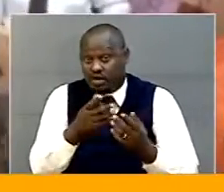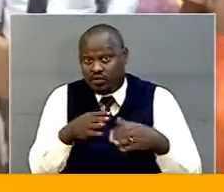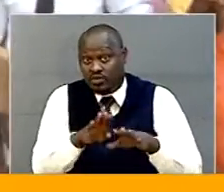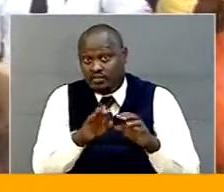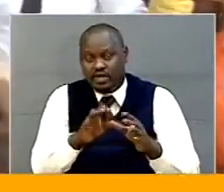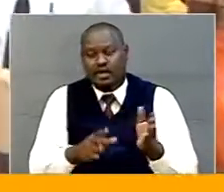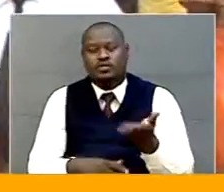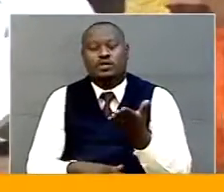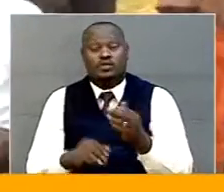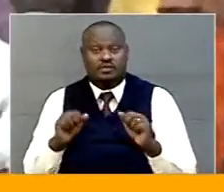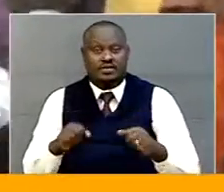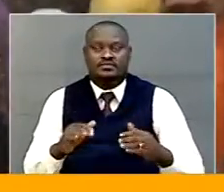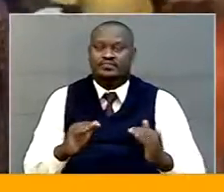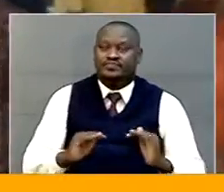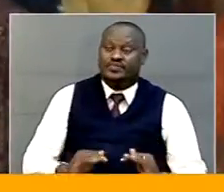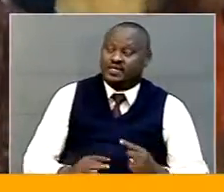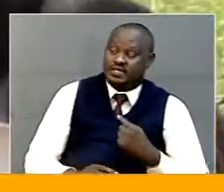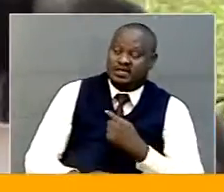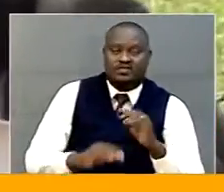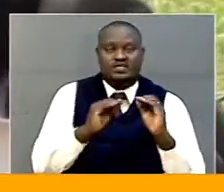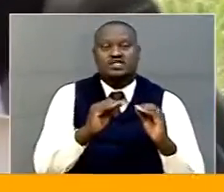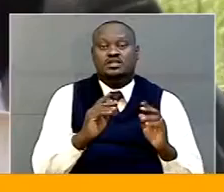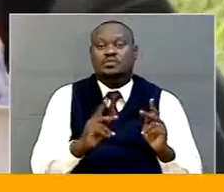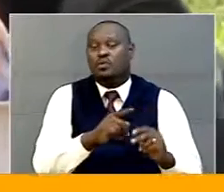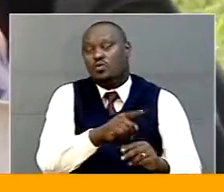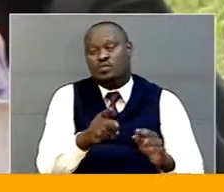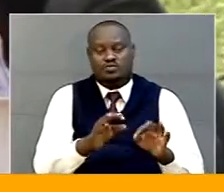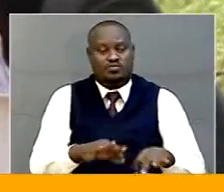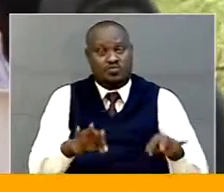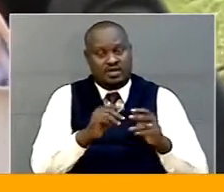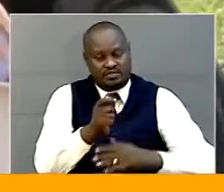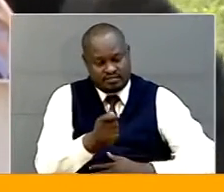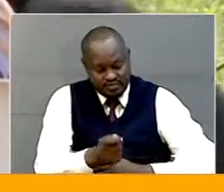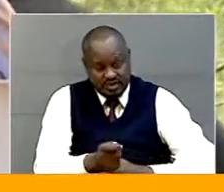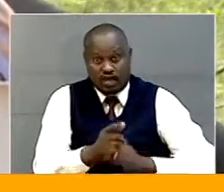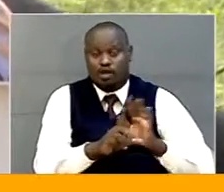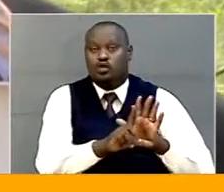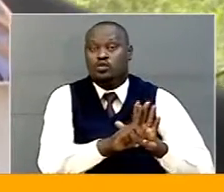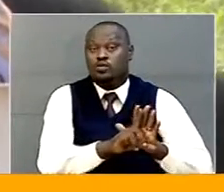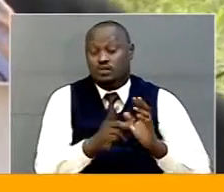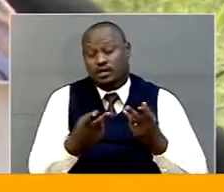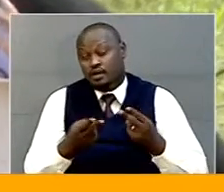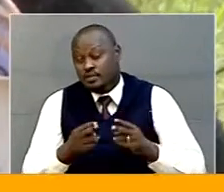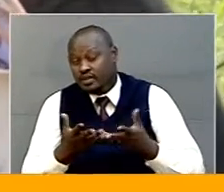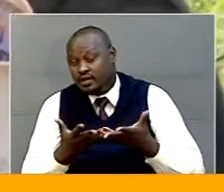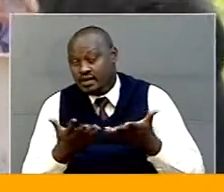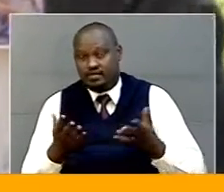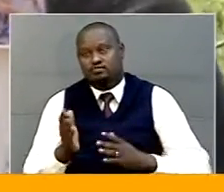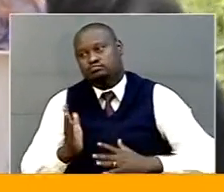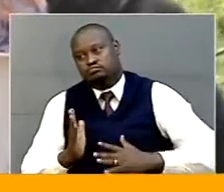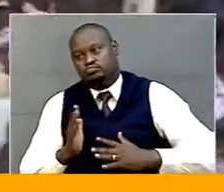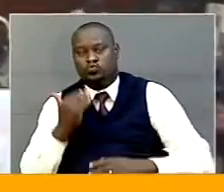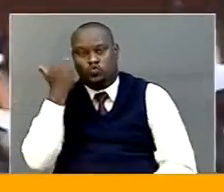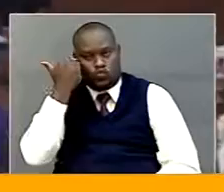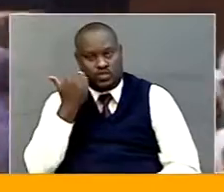Ono yasomeseza n'abatuuze b'ekitundu kino ng'okugobereranga amateeka kw'ossa n'okwekubiranga enduulu mu bitongole ebikwatibwako ku nsonga z'ettaka.